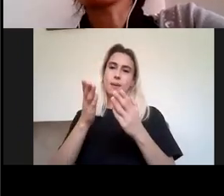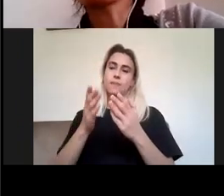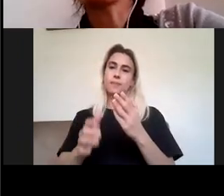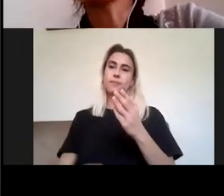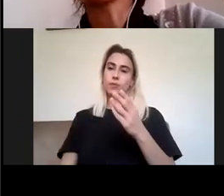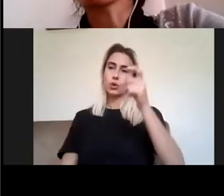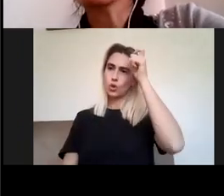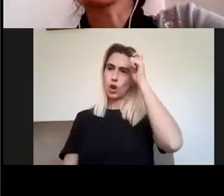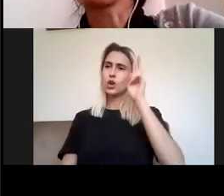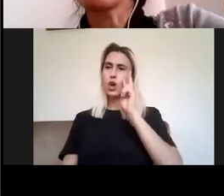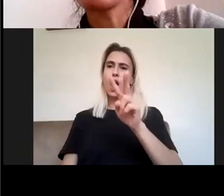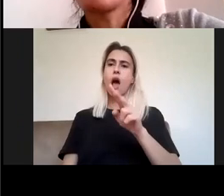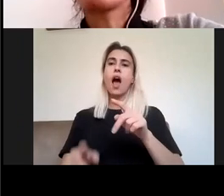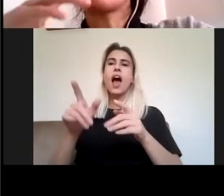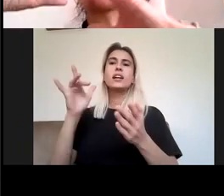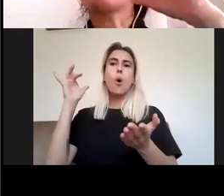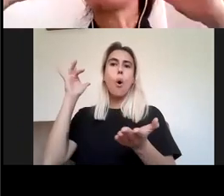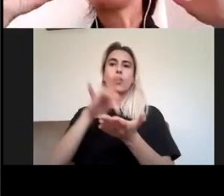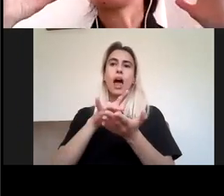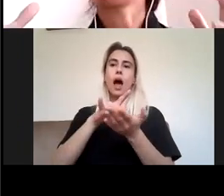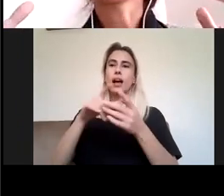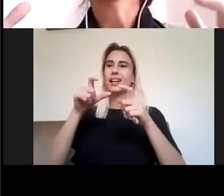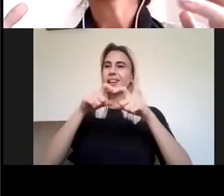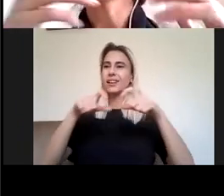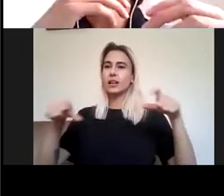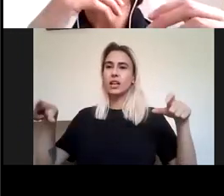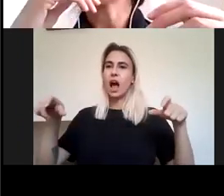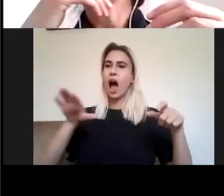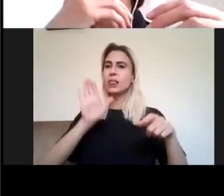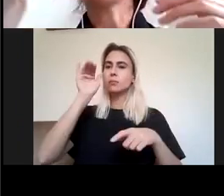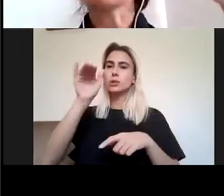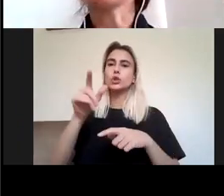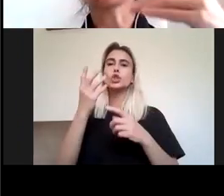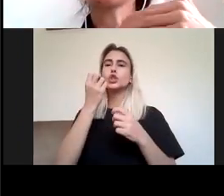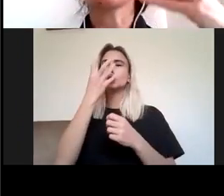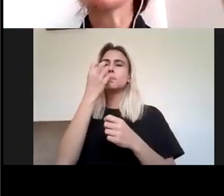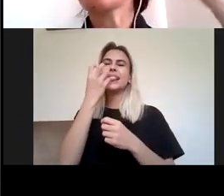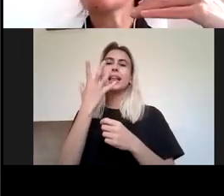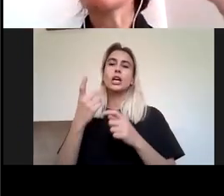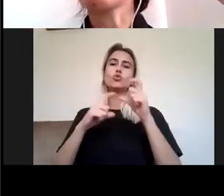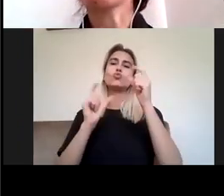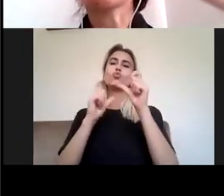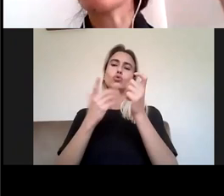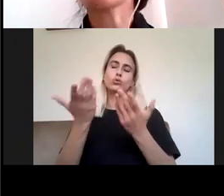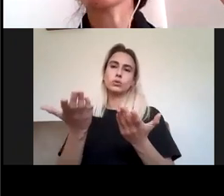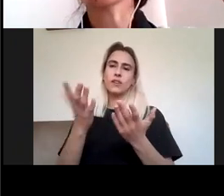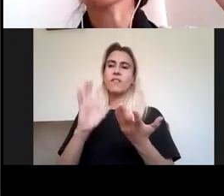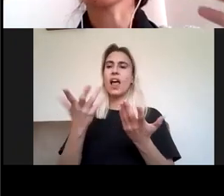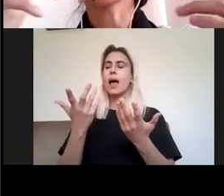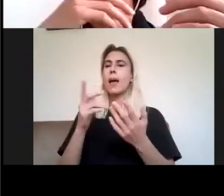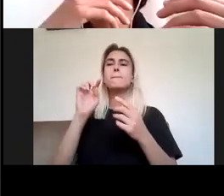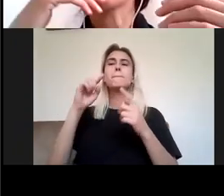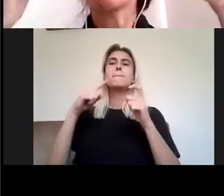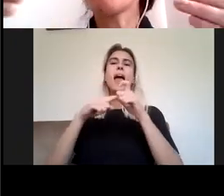gördüğümüz bir örnek, kaldırımın ortasında duran bir süs bitkisi. Yani kaldırımın ya da etrafta bir peyzaj